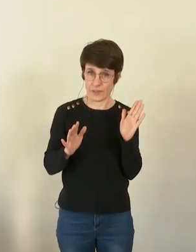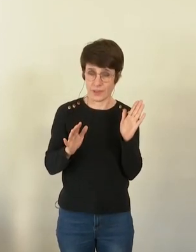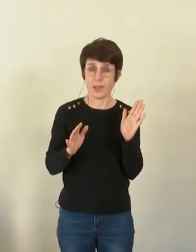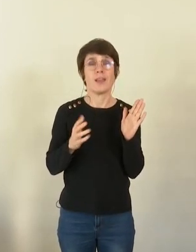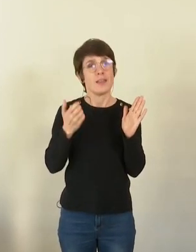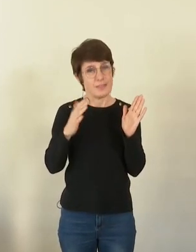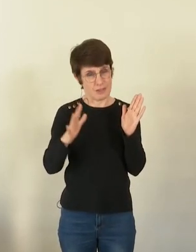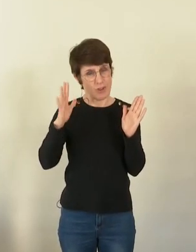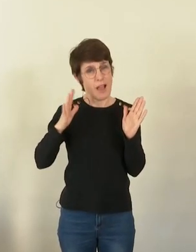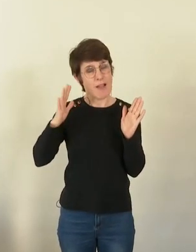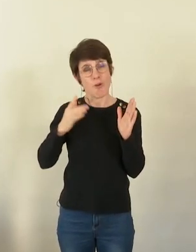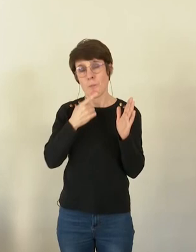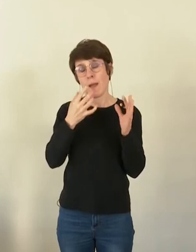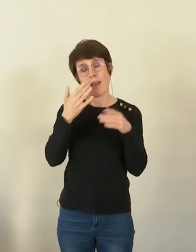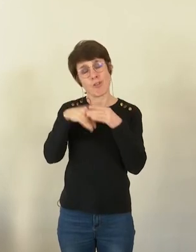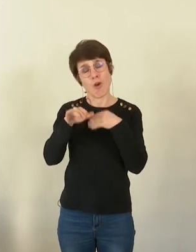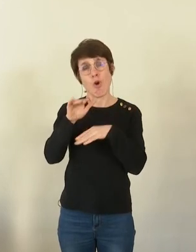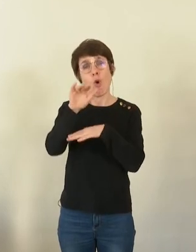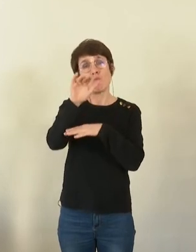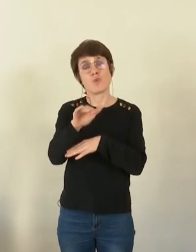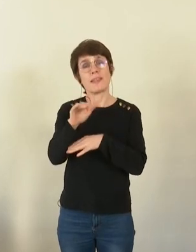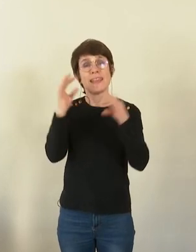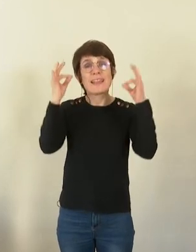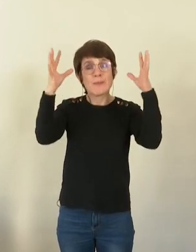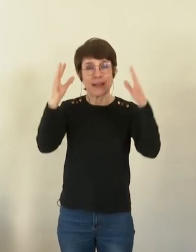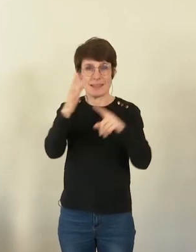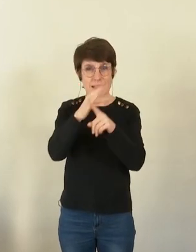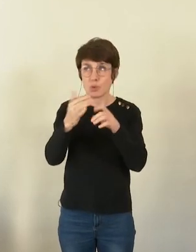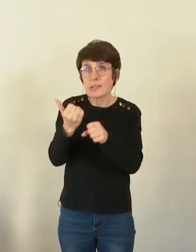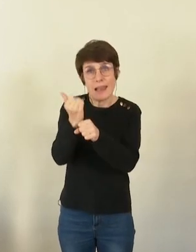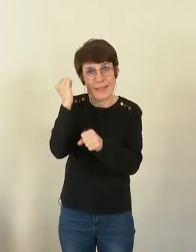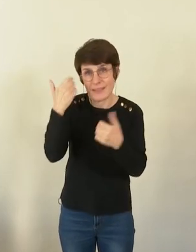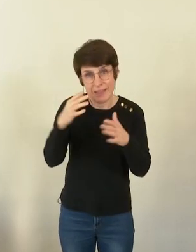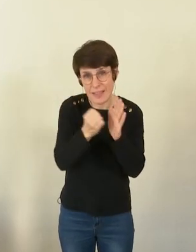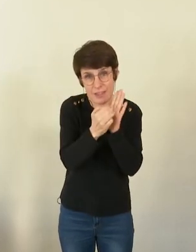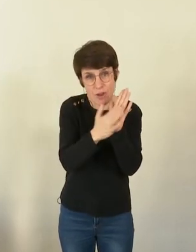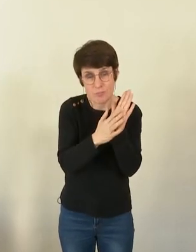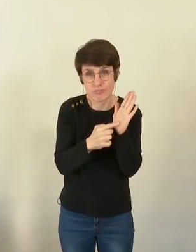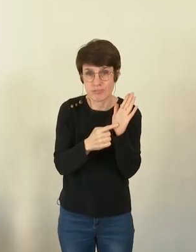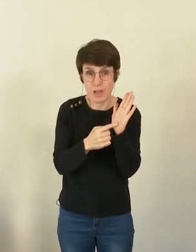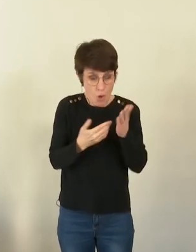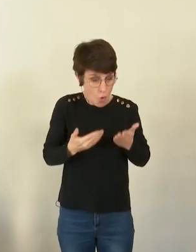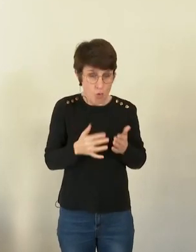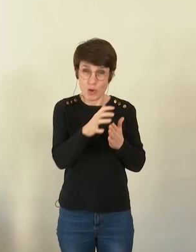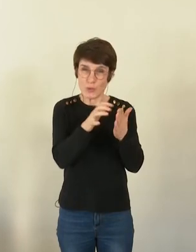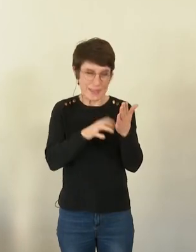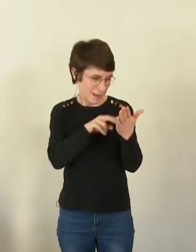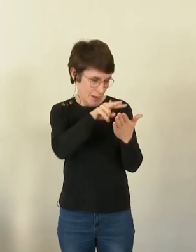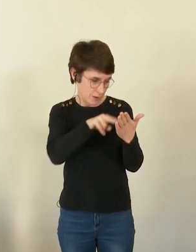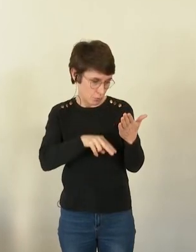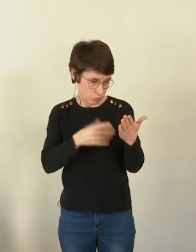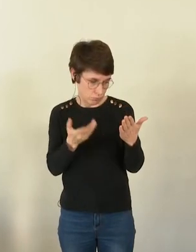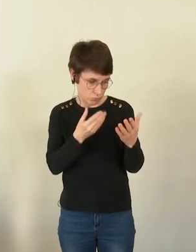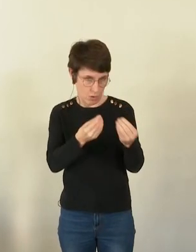l'occasion du bouclier climatique et social il y a déjà un an or cette délibération cadre ne nous éclaire pas davantage sur le